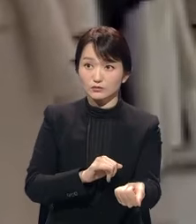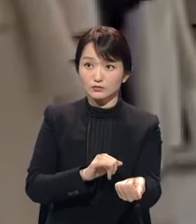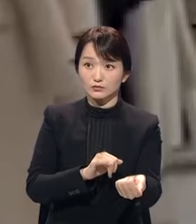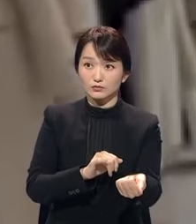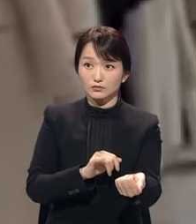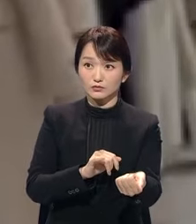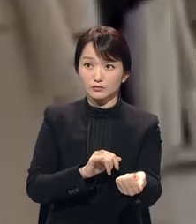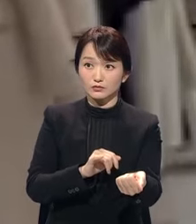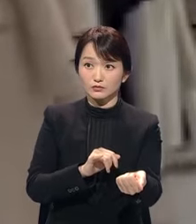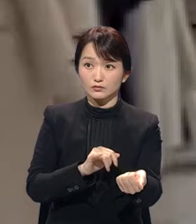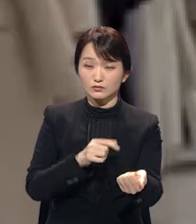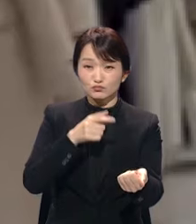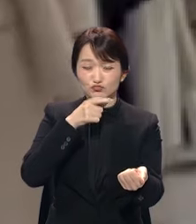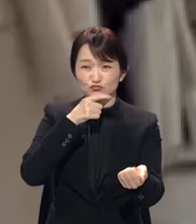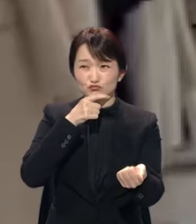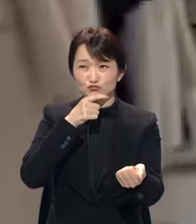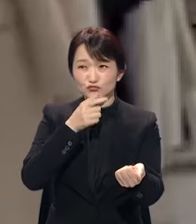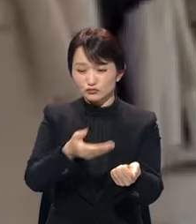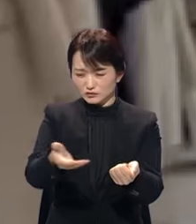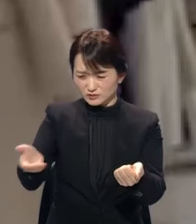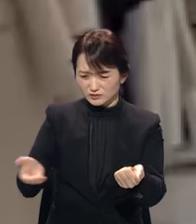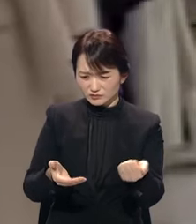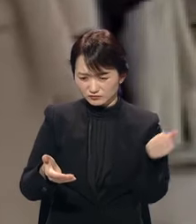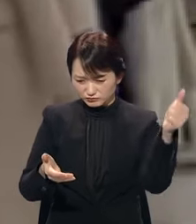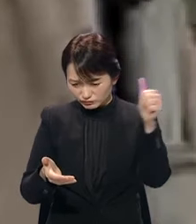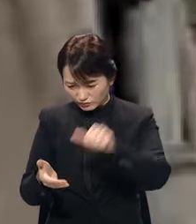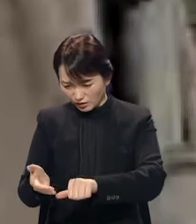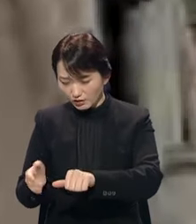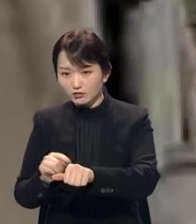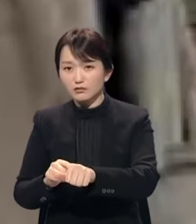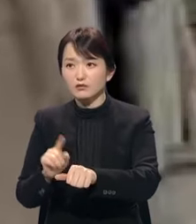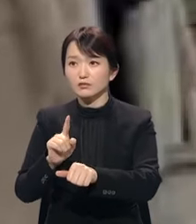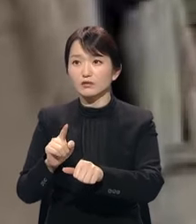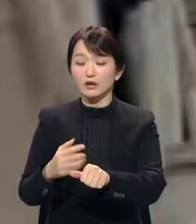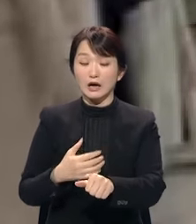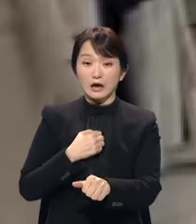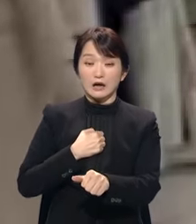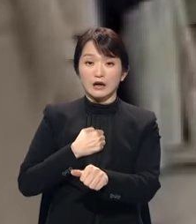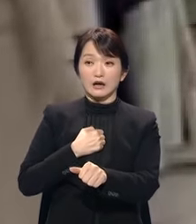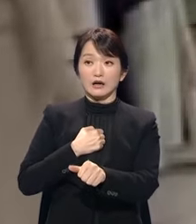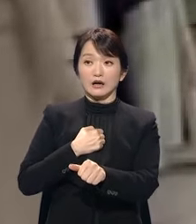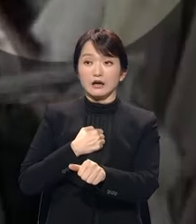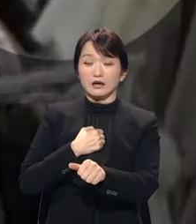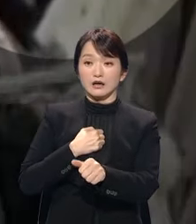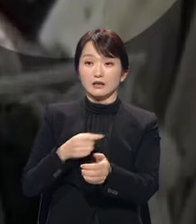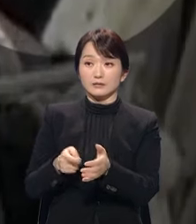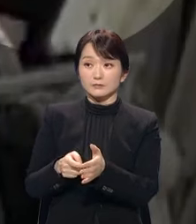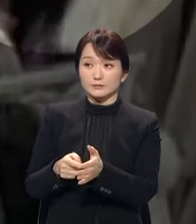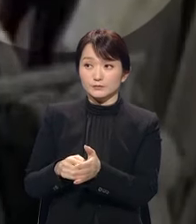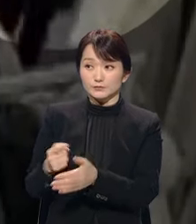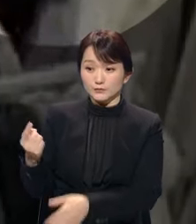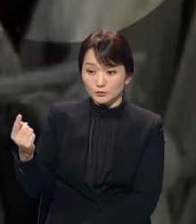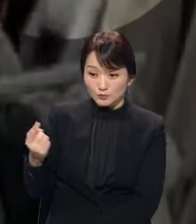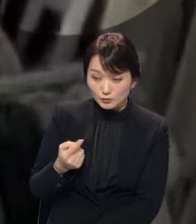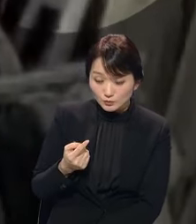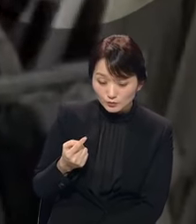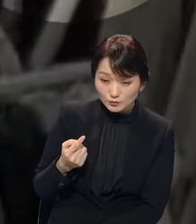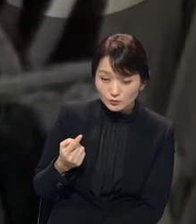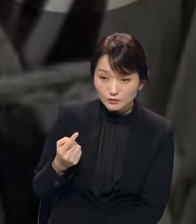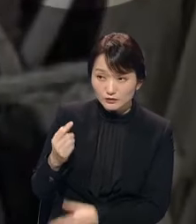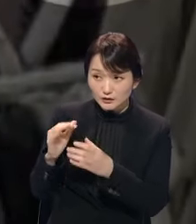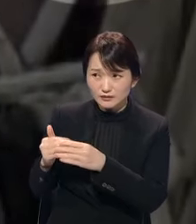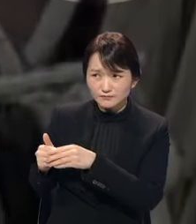마네킹 분수대에 풍덩 빠졌어요. 자, 아이고, 이거 어쩌해. 자, 놀라서 서둘러 저렇게 다가온 여성. 아이의 팔을 끌고 지금